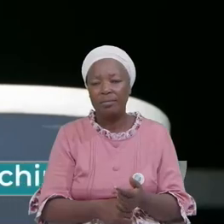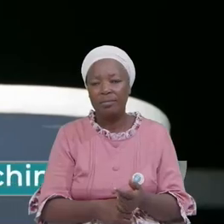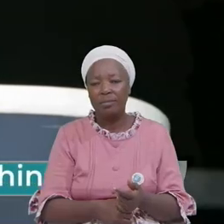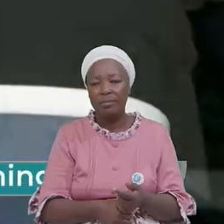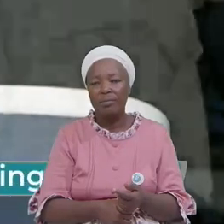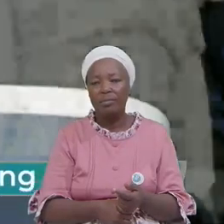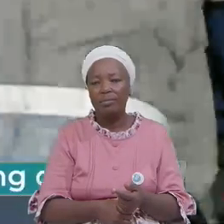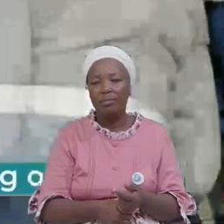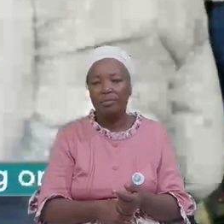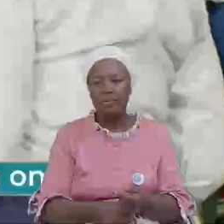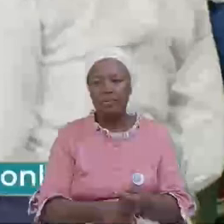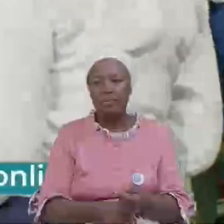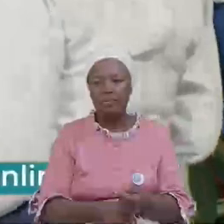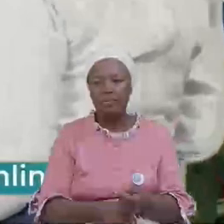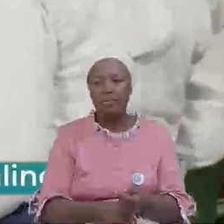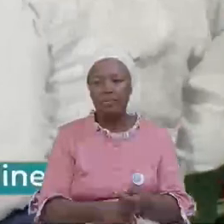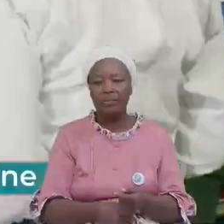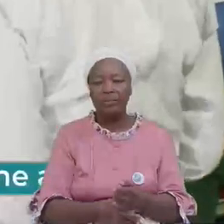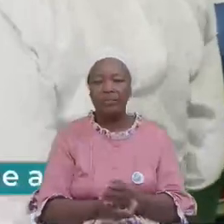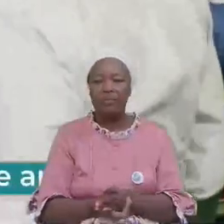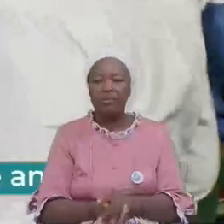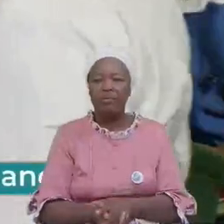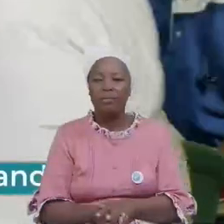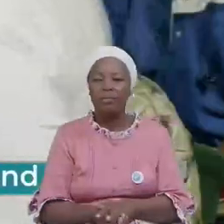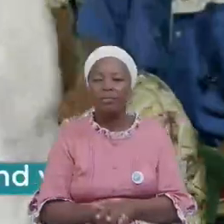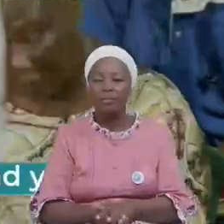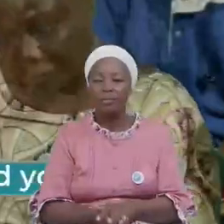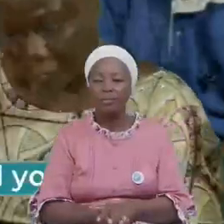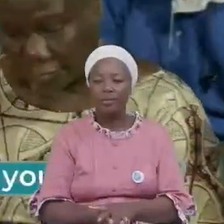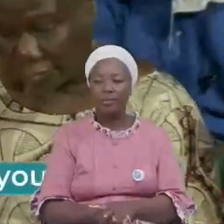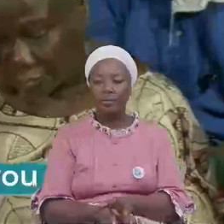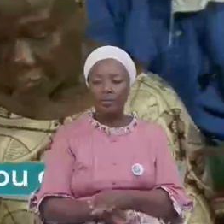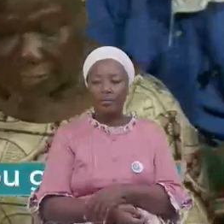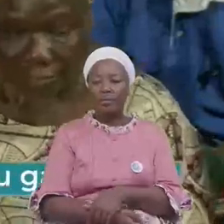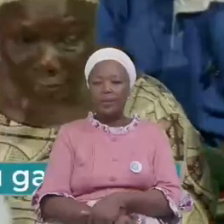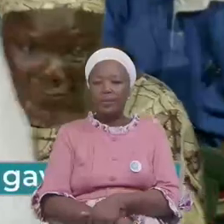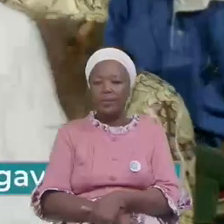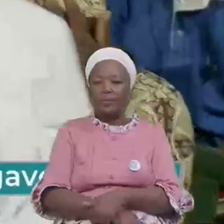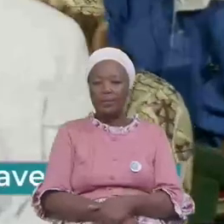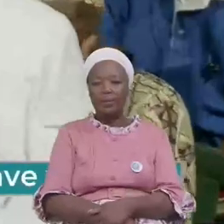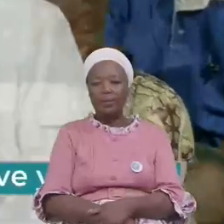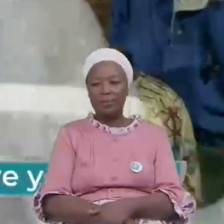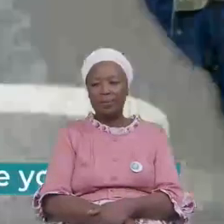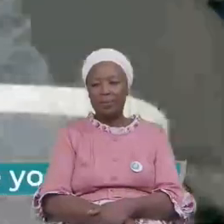localités, n'importe où vous êtes, et vous suivez le programme.